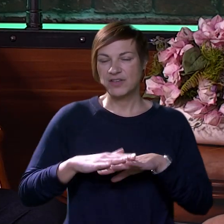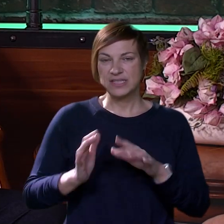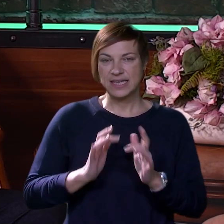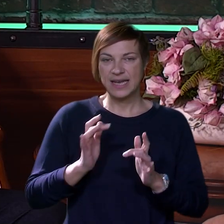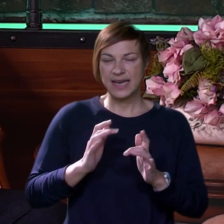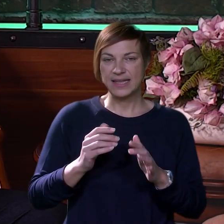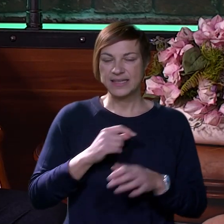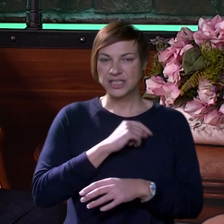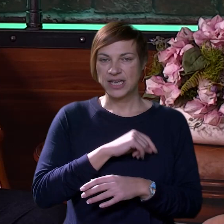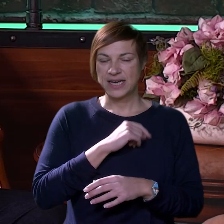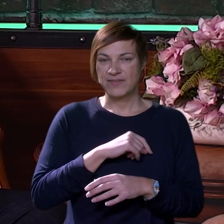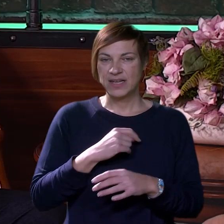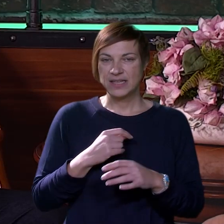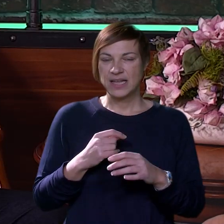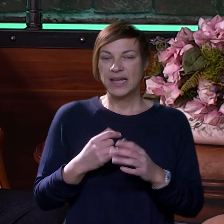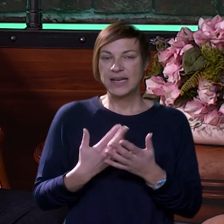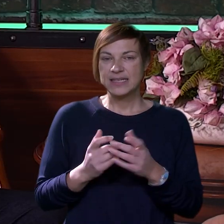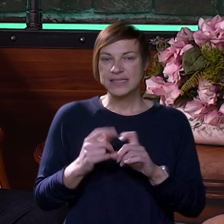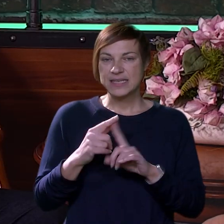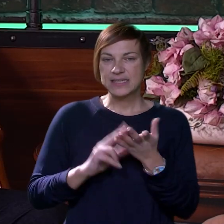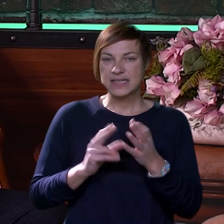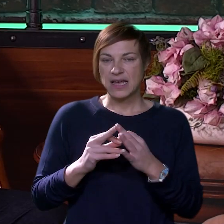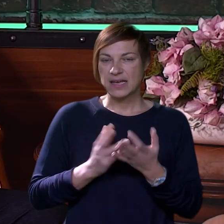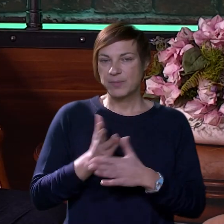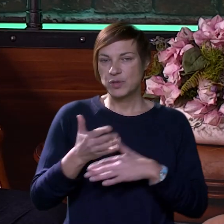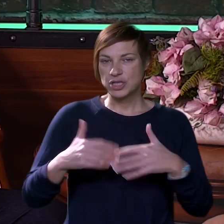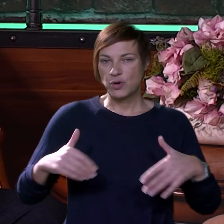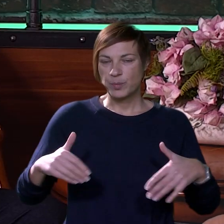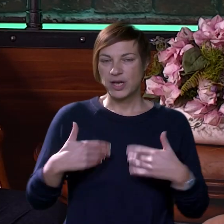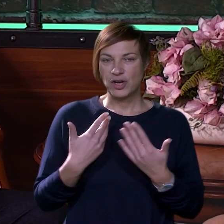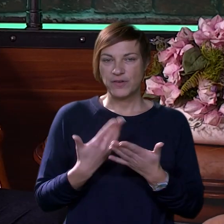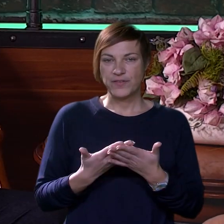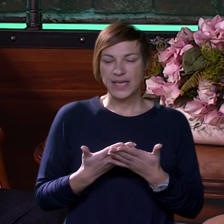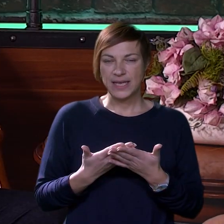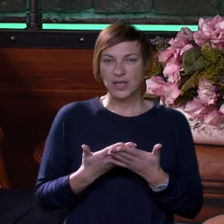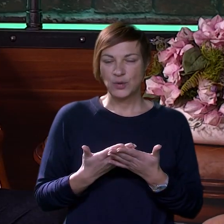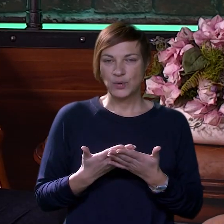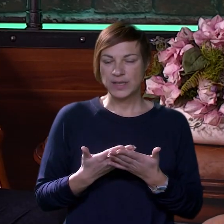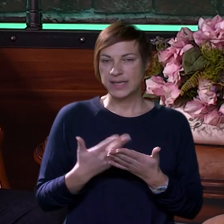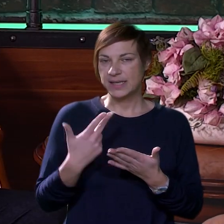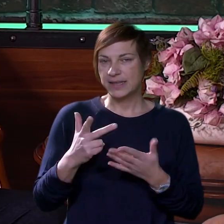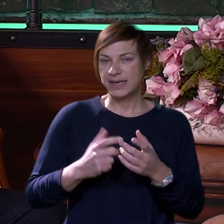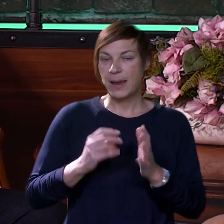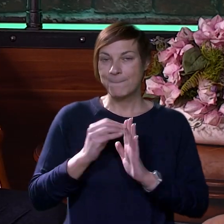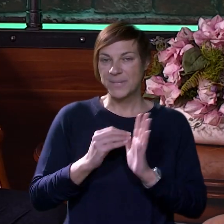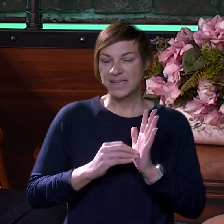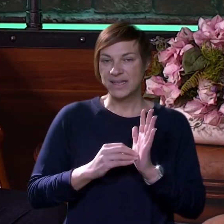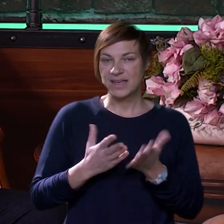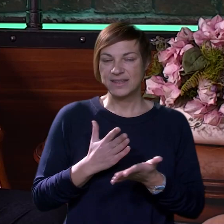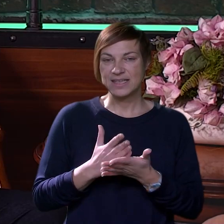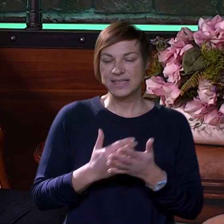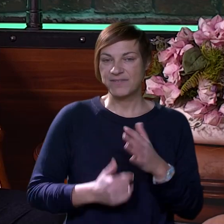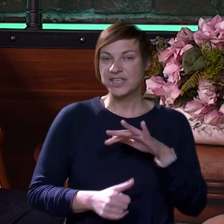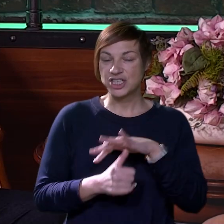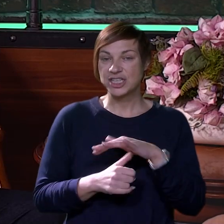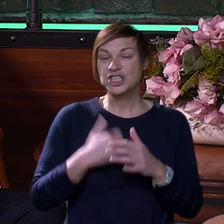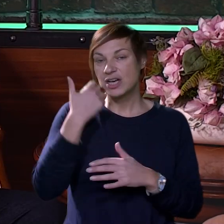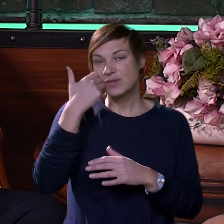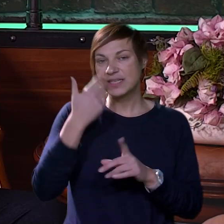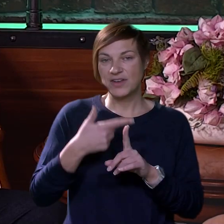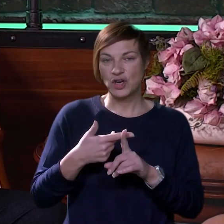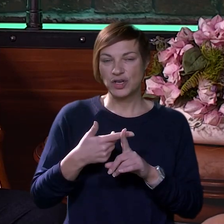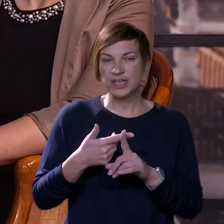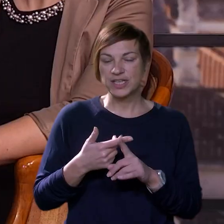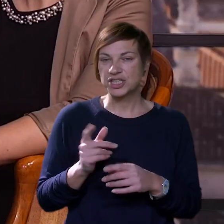se na natječaj, ravnateljica Stanka Kodeli je pošla u mirovinu i eto tako sam puna tri mandata već evo, na čelu Crvenog